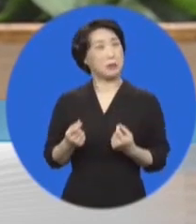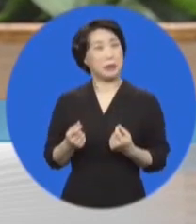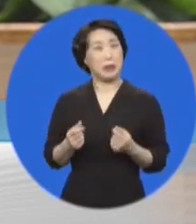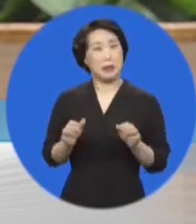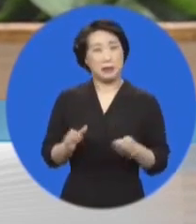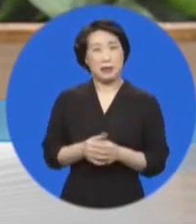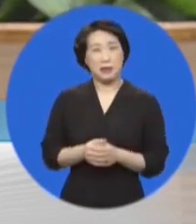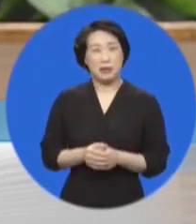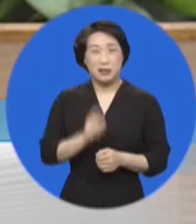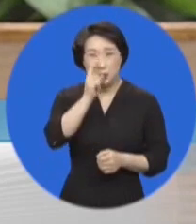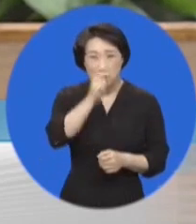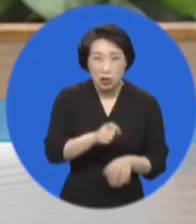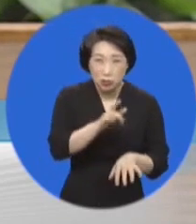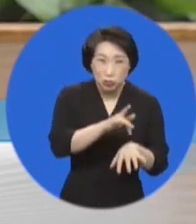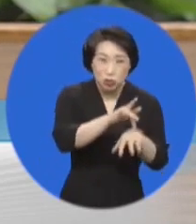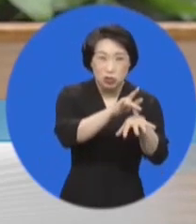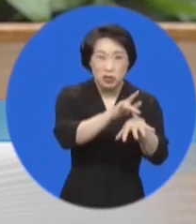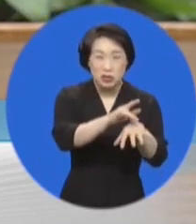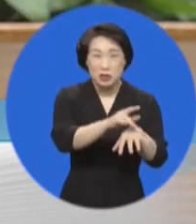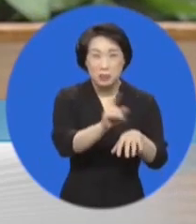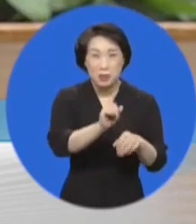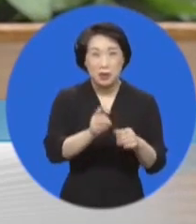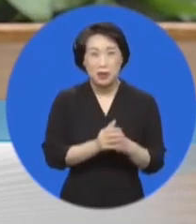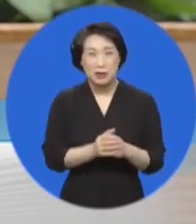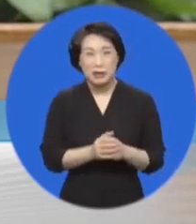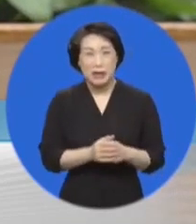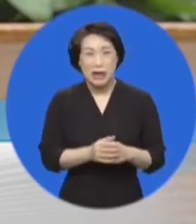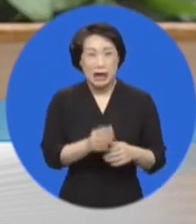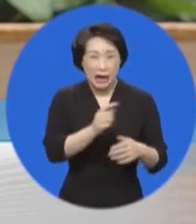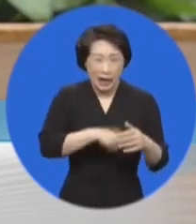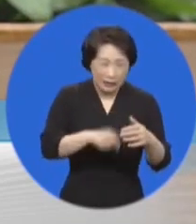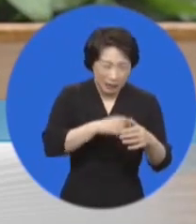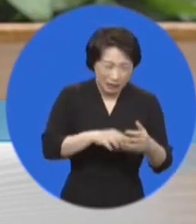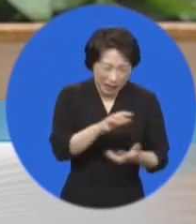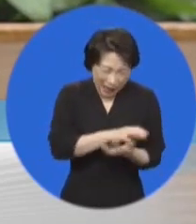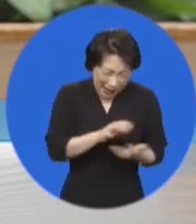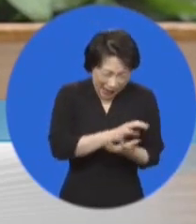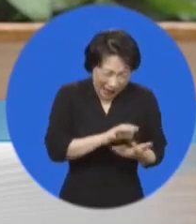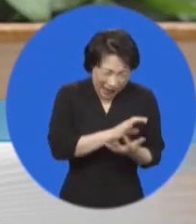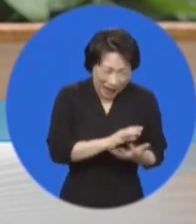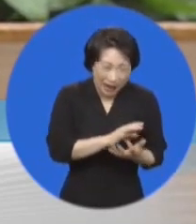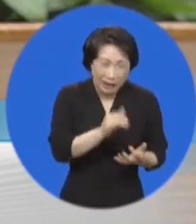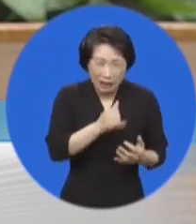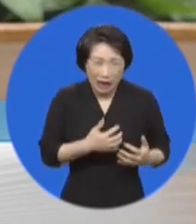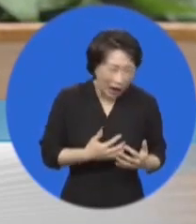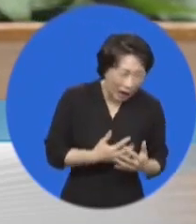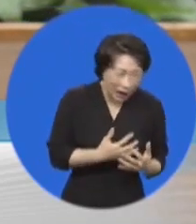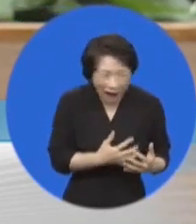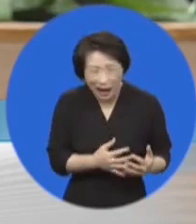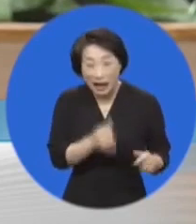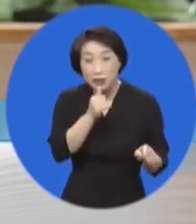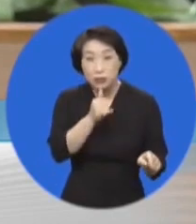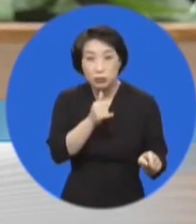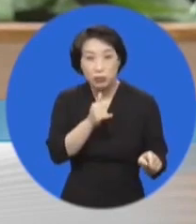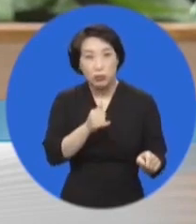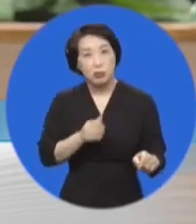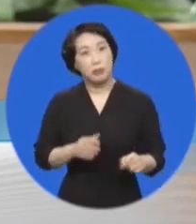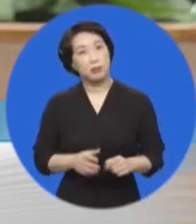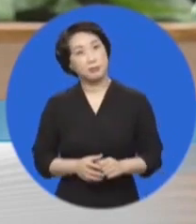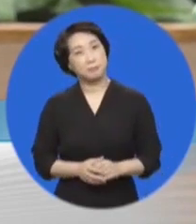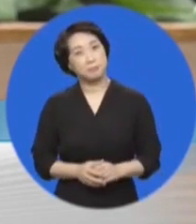더러운 귀신들이 그냥 속에서 폭탁 폭탁 폭탁 잡았다 어쩔지를 모릅니다.